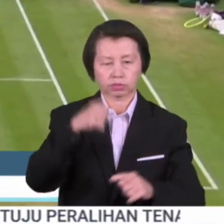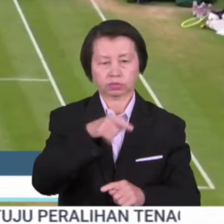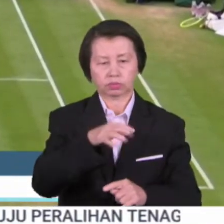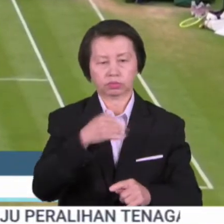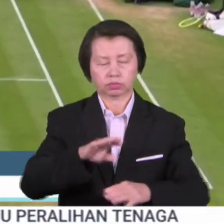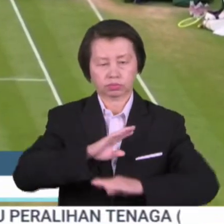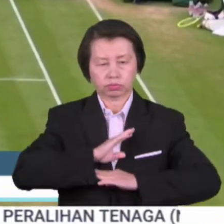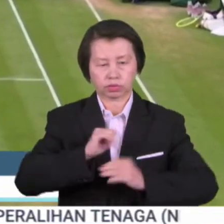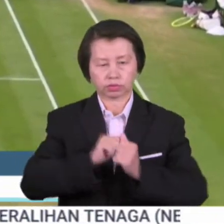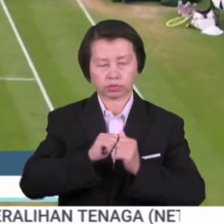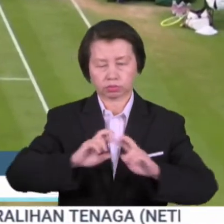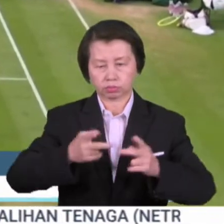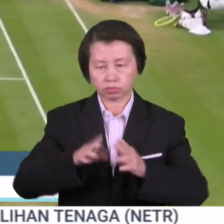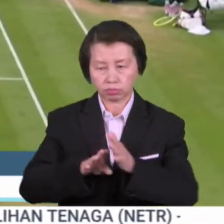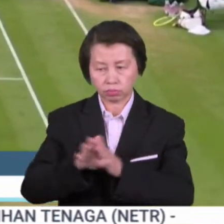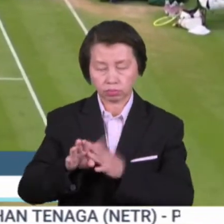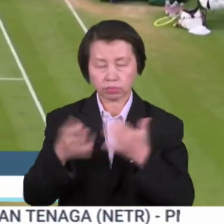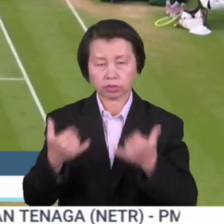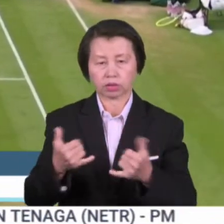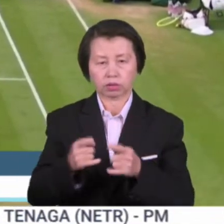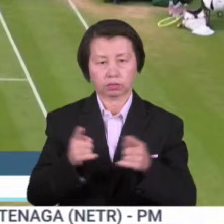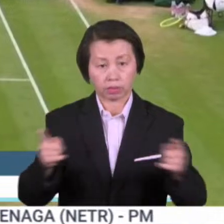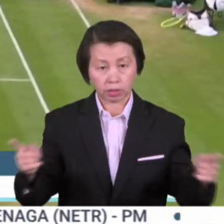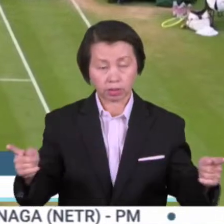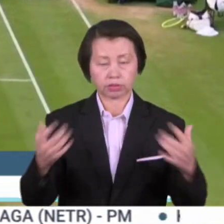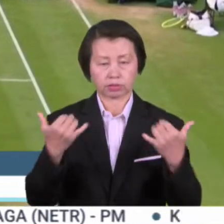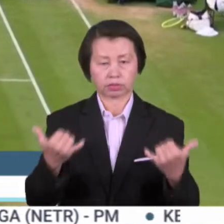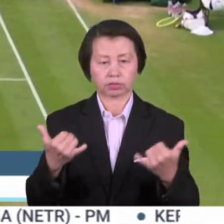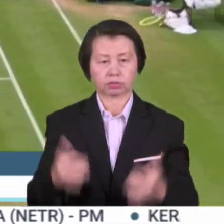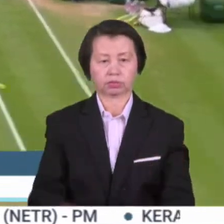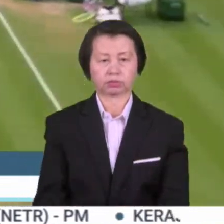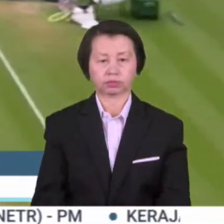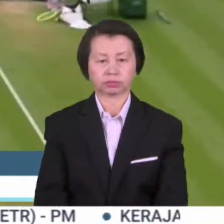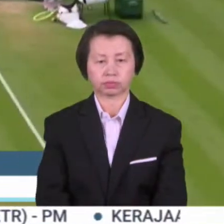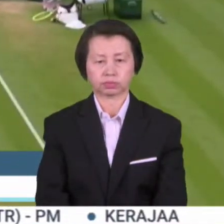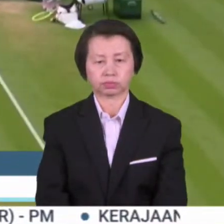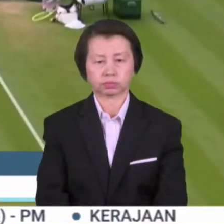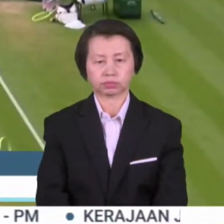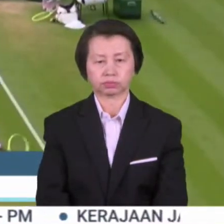beliauas hati dengan pereningkatan prestasi semasa sepanjang musim ini